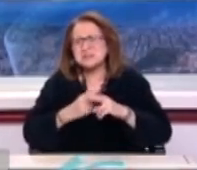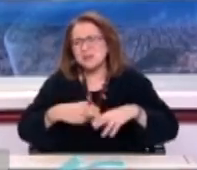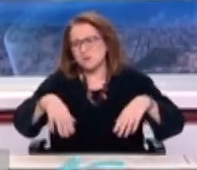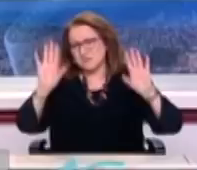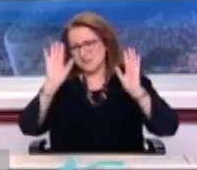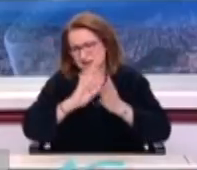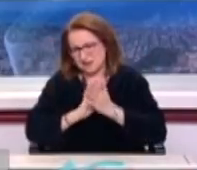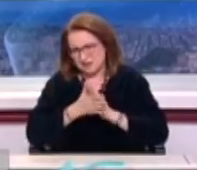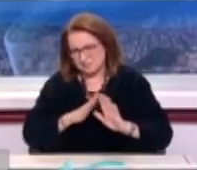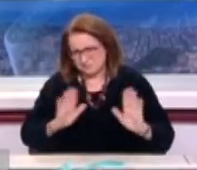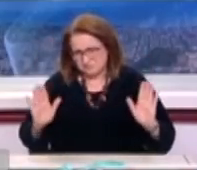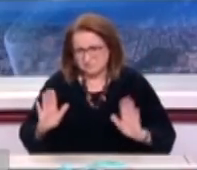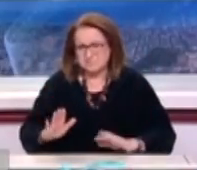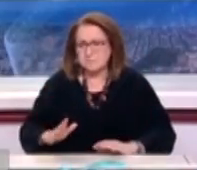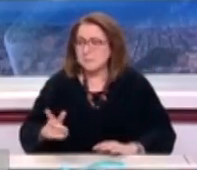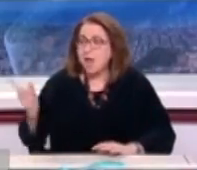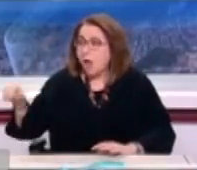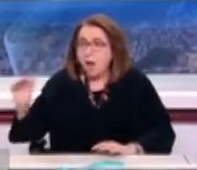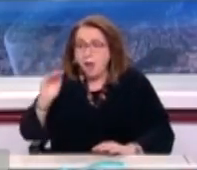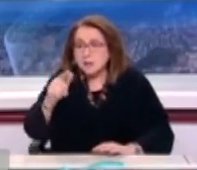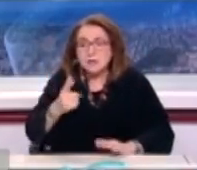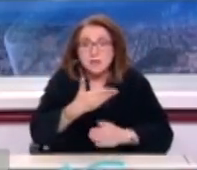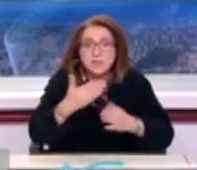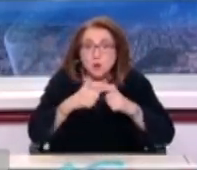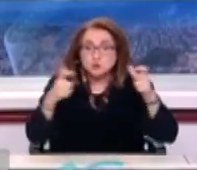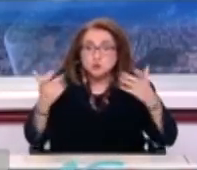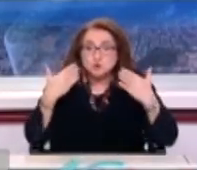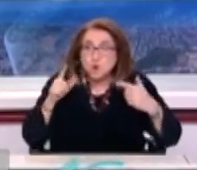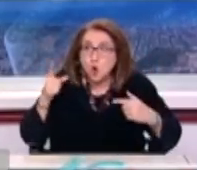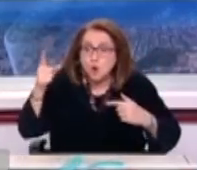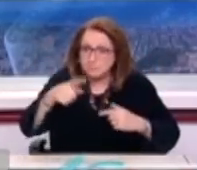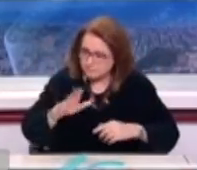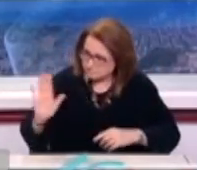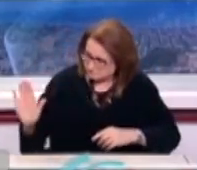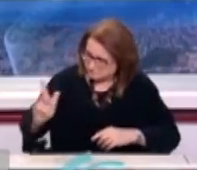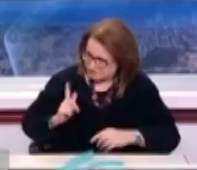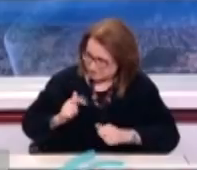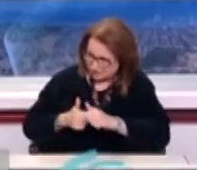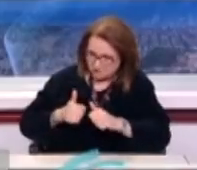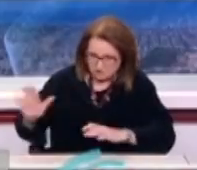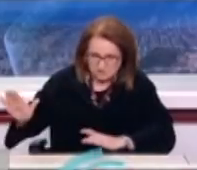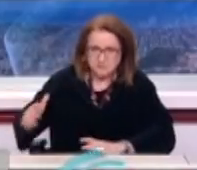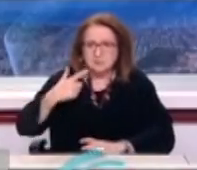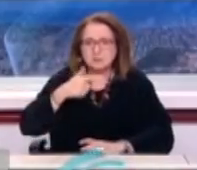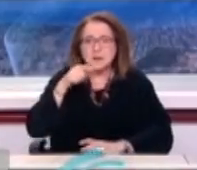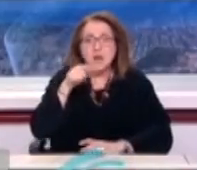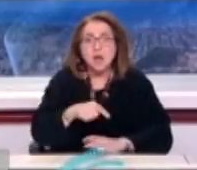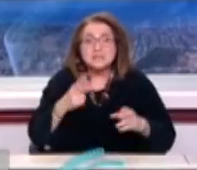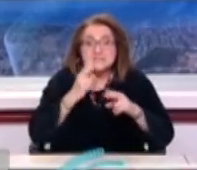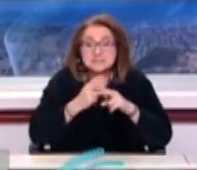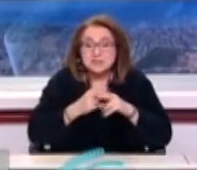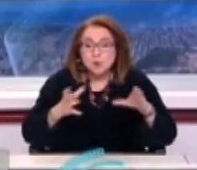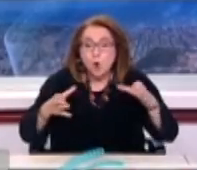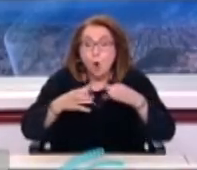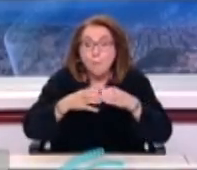όταν αφορούν, θα πω για τις πολιτικές εκδρομές, όταν αφορούν ανθρώπους οι οποίοι ανήκουν σε ευπαθείς ομάδες, είναι ιδιαίτερα σημαντικά. Άρα οι άνθρωποι οι οποίοι